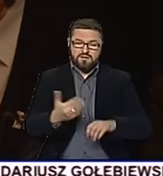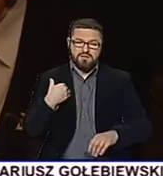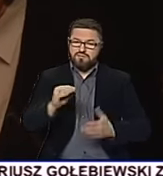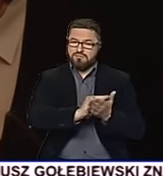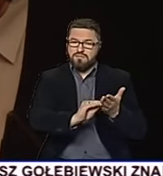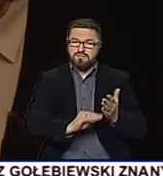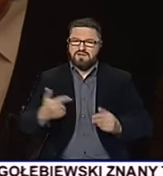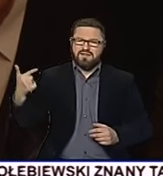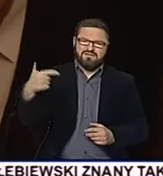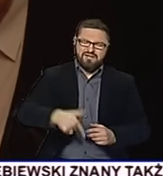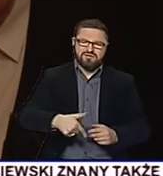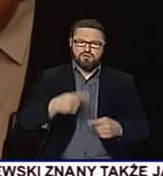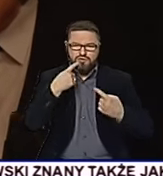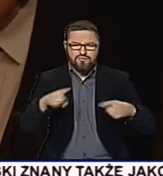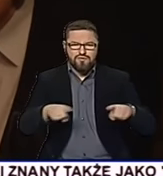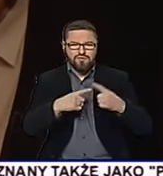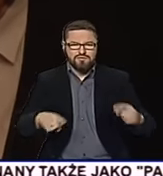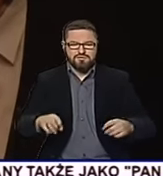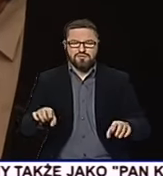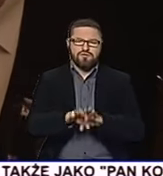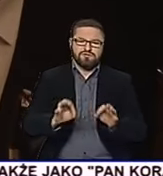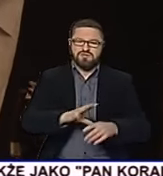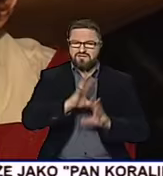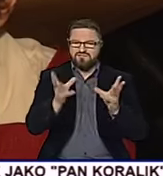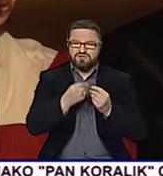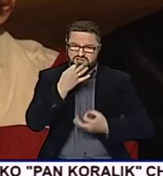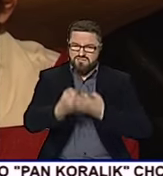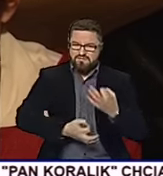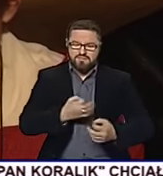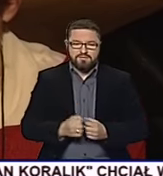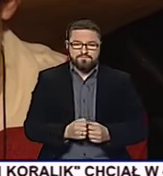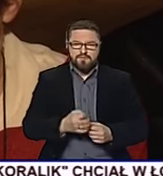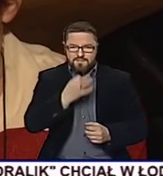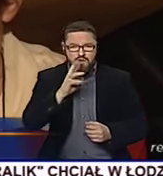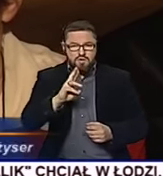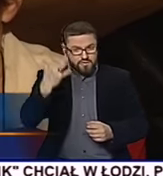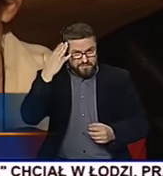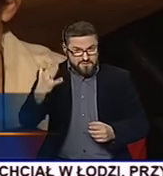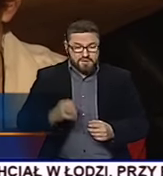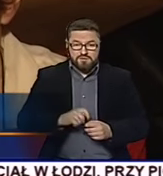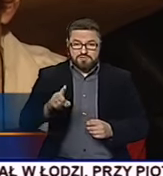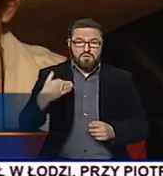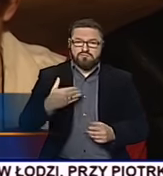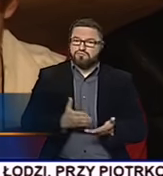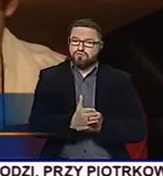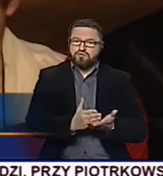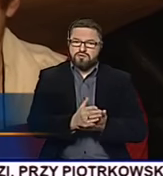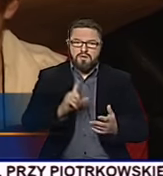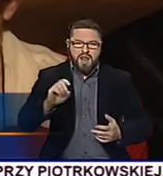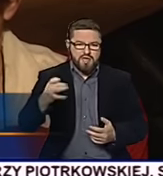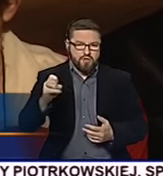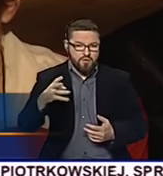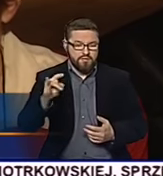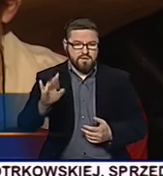napisał 2000 piosenek, szlagierów, które nucimy do dziś. Mało kto wie, że Właść służył w Legionach, i